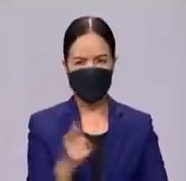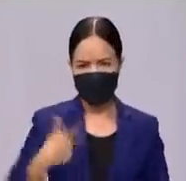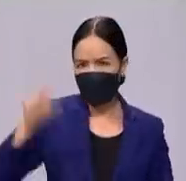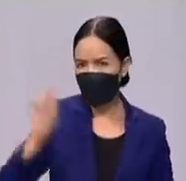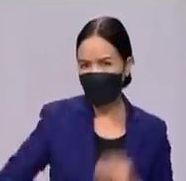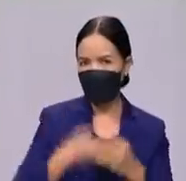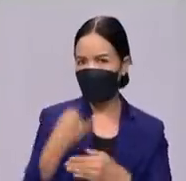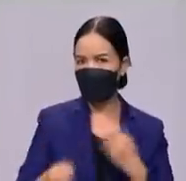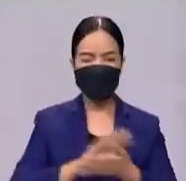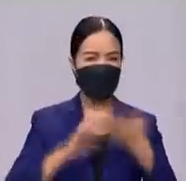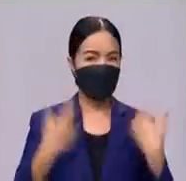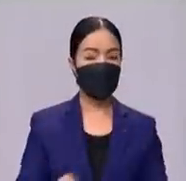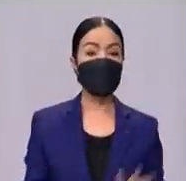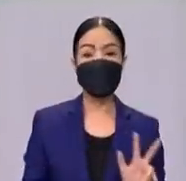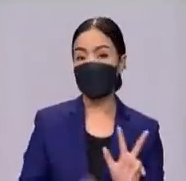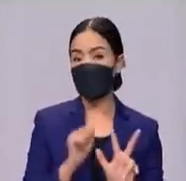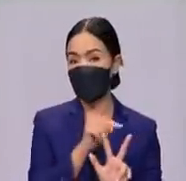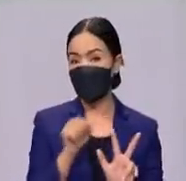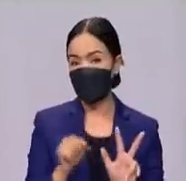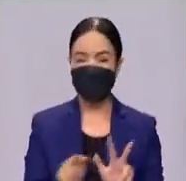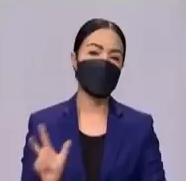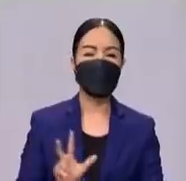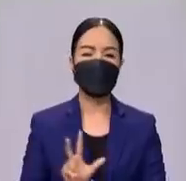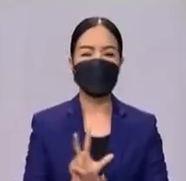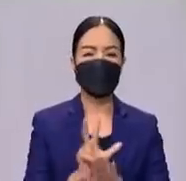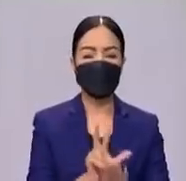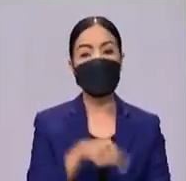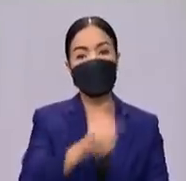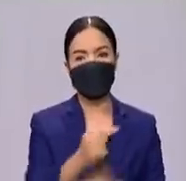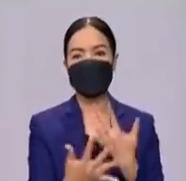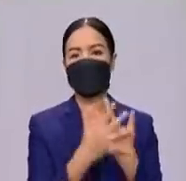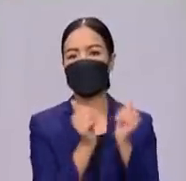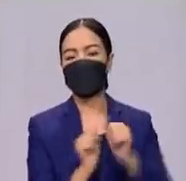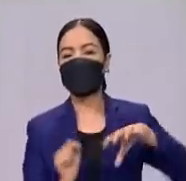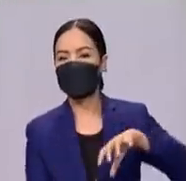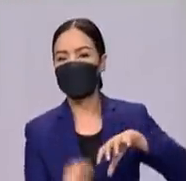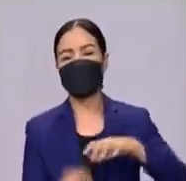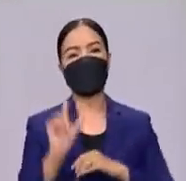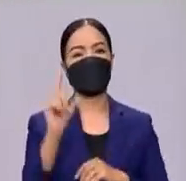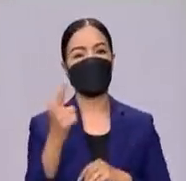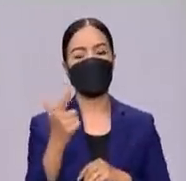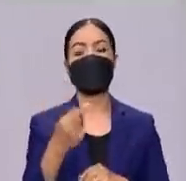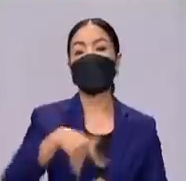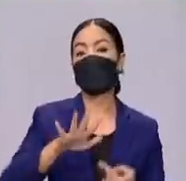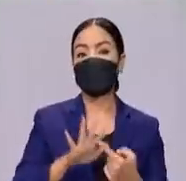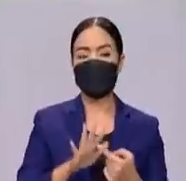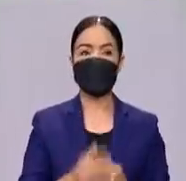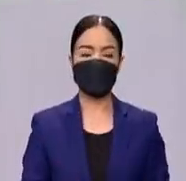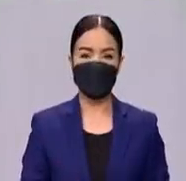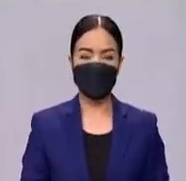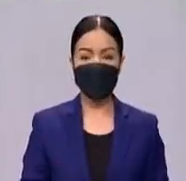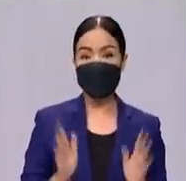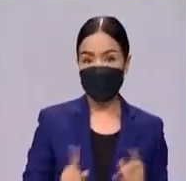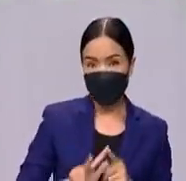สิ้นค่ะซึ่งทั้ง3คนนะคะจะถูกควบคุมตัวไว้ที่เรือนจำอำเภอทองผาภูมิค่ะส่วนจำเลยที่3ในคดีคือน